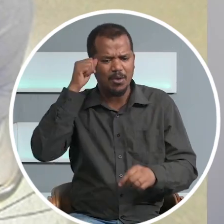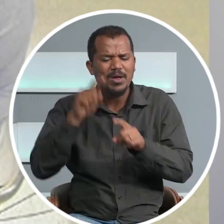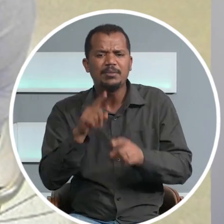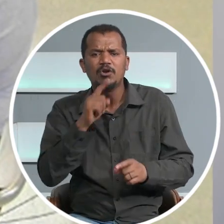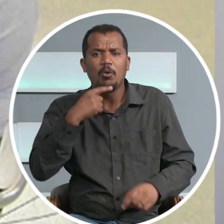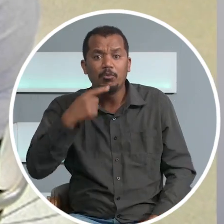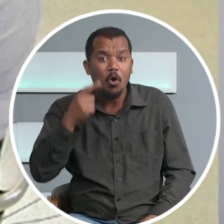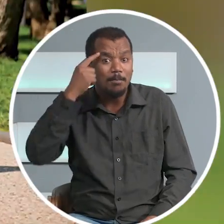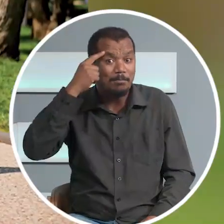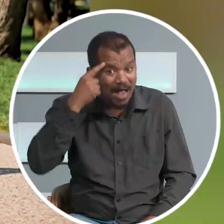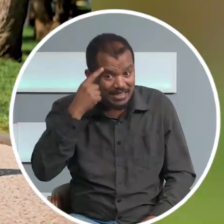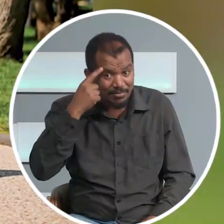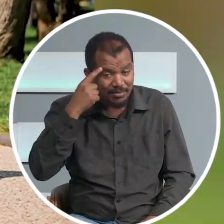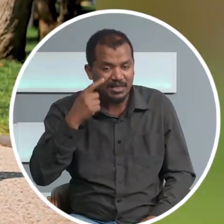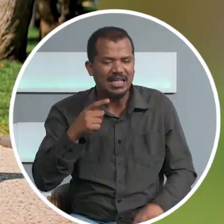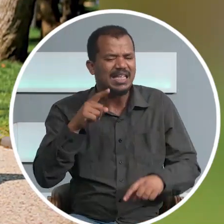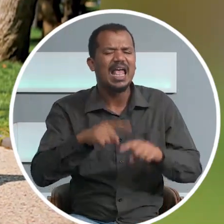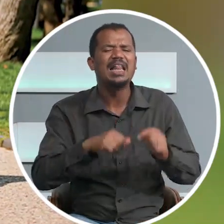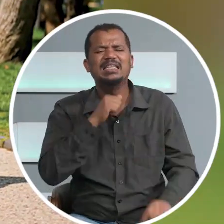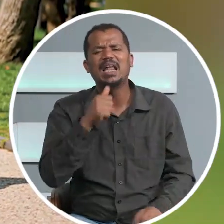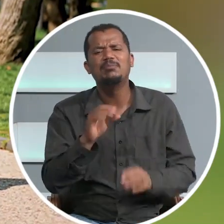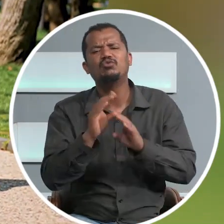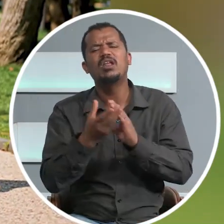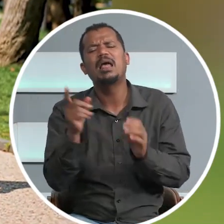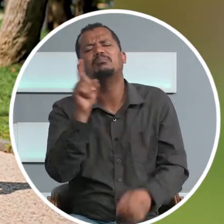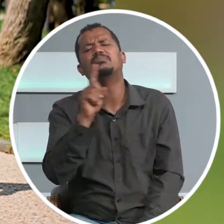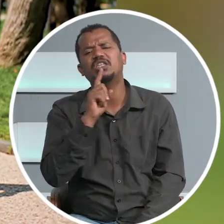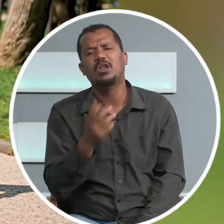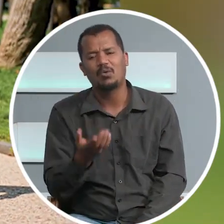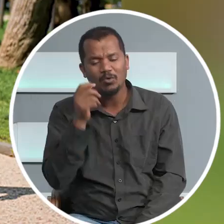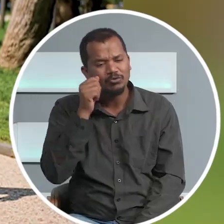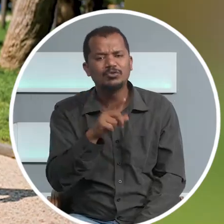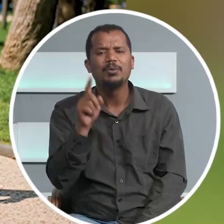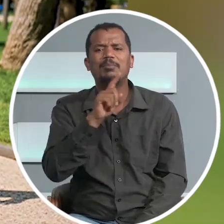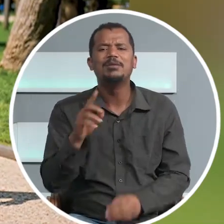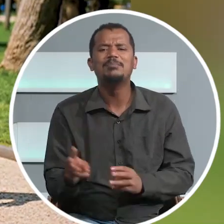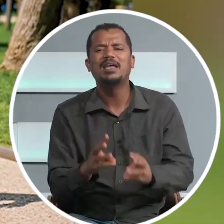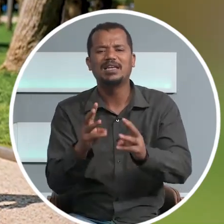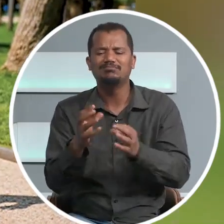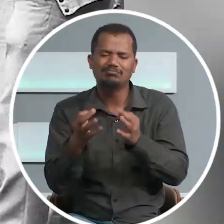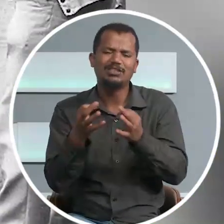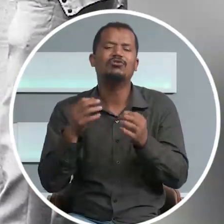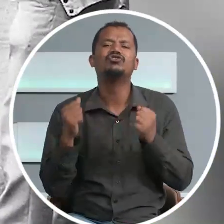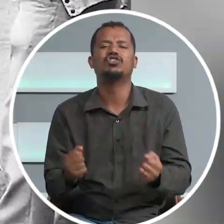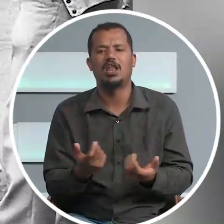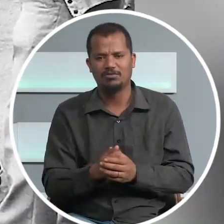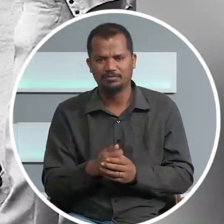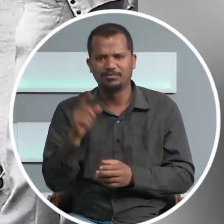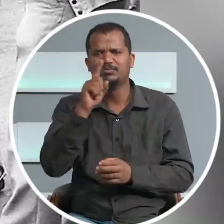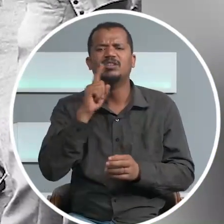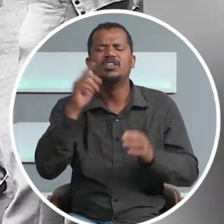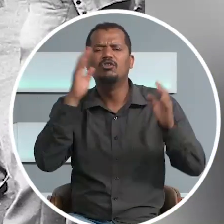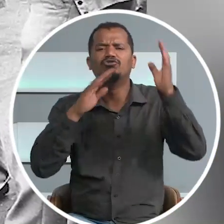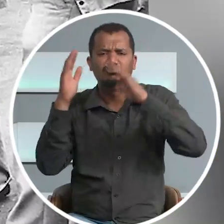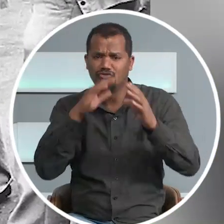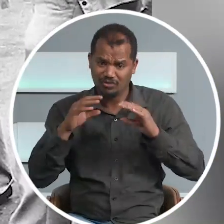ለኔ ወንድም ነው ብሎ ማሰብ ያልተቻለበት ሁኔታ ምንድነው እንደው እርሶ በምን አይነት መንገድ ሊገልጹት ይችላሉ